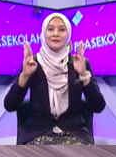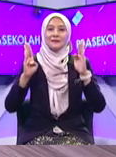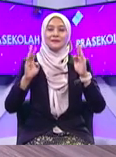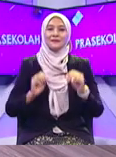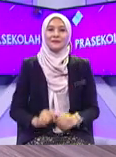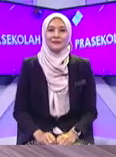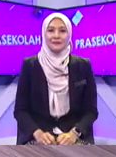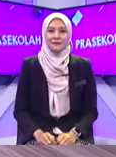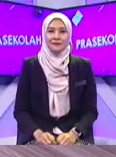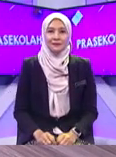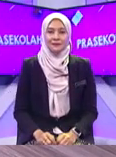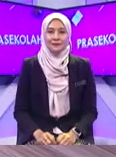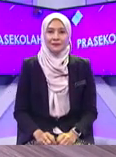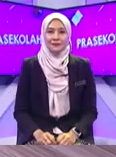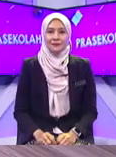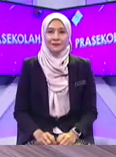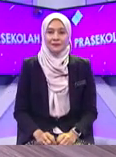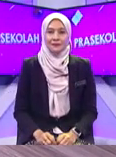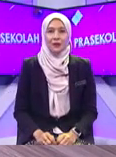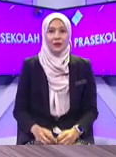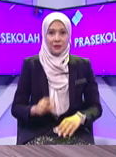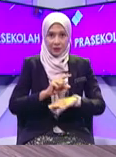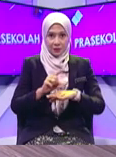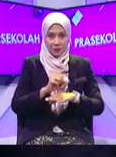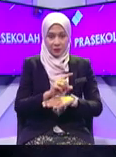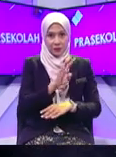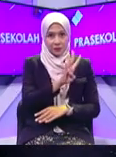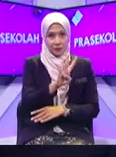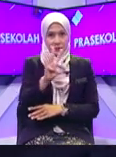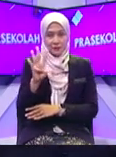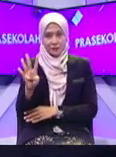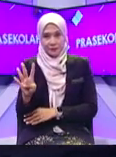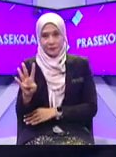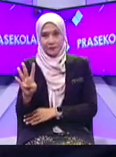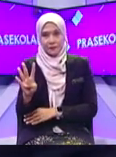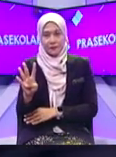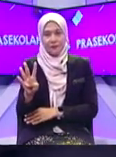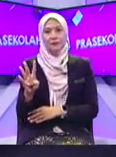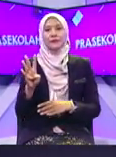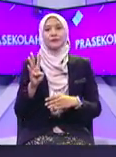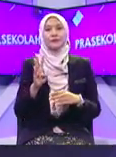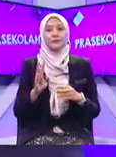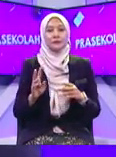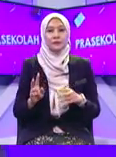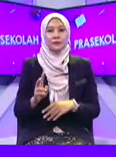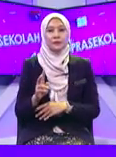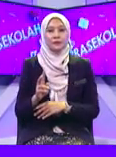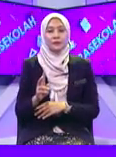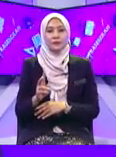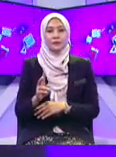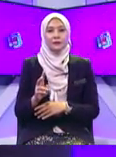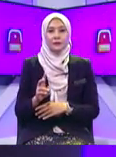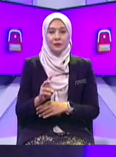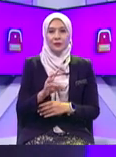kita akan menggunakan keempat-empat jenis permainan ini dan kita akan buat operasi